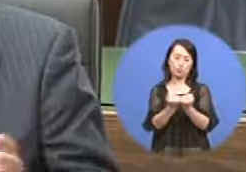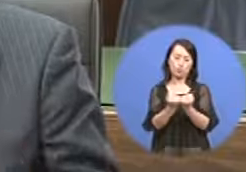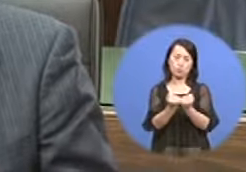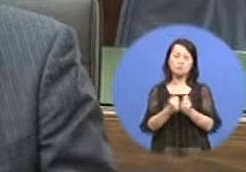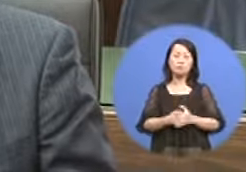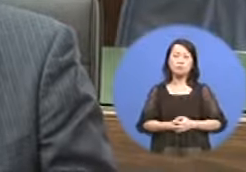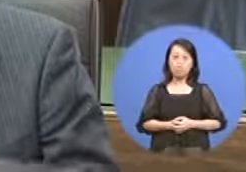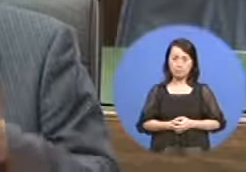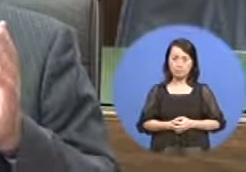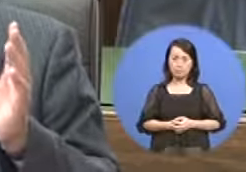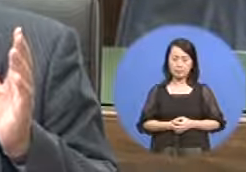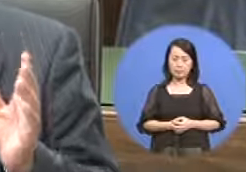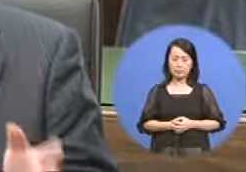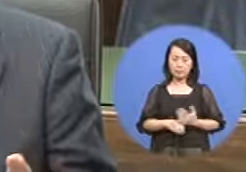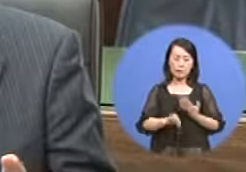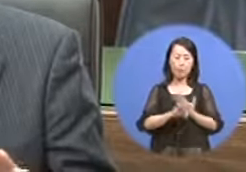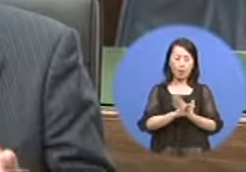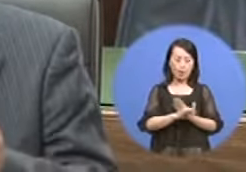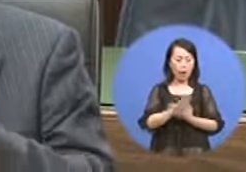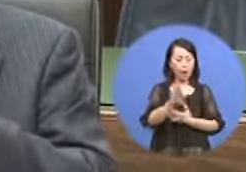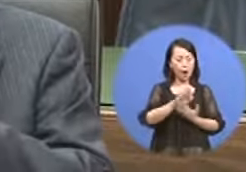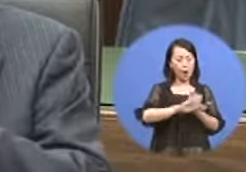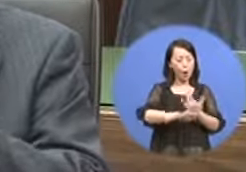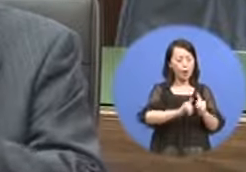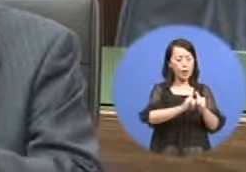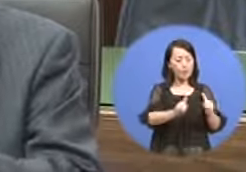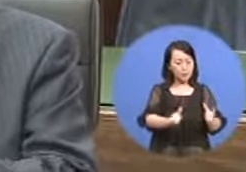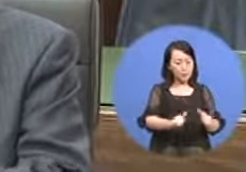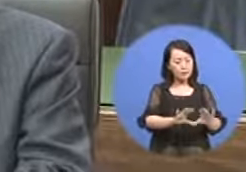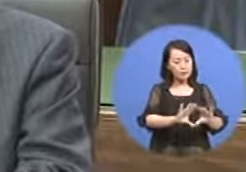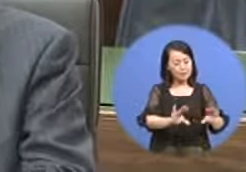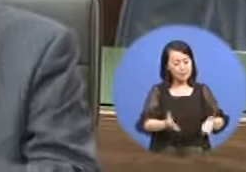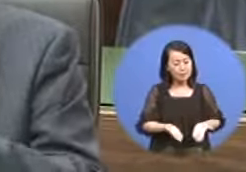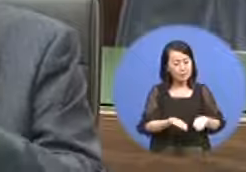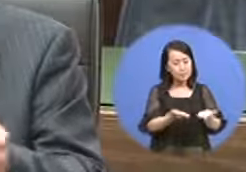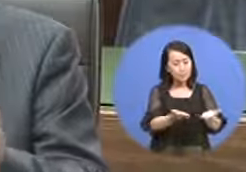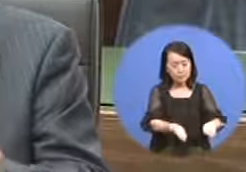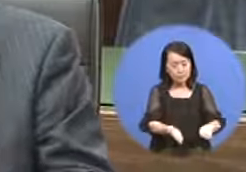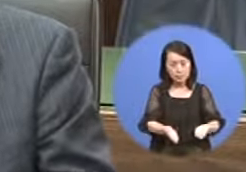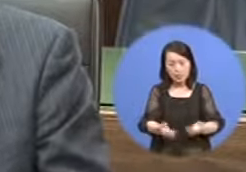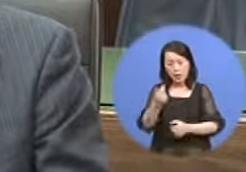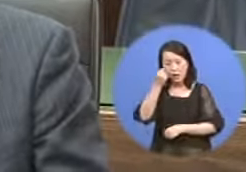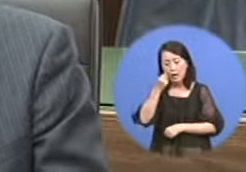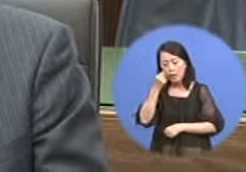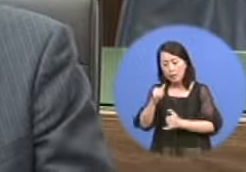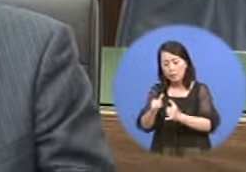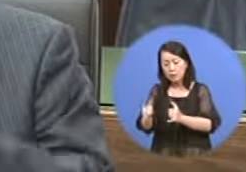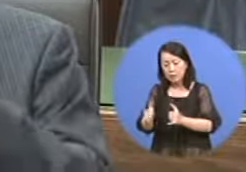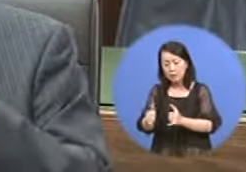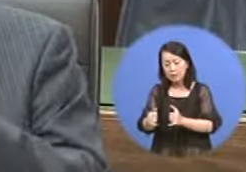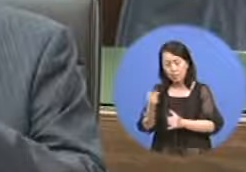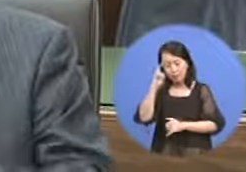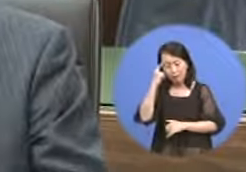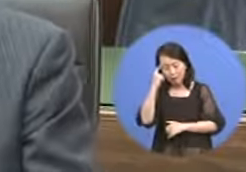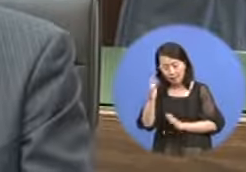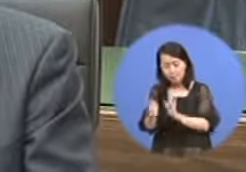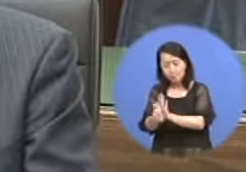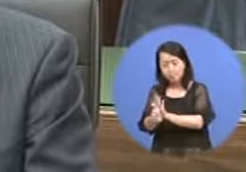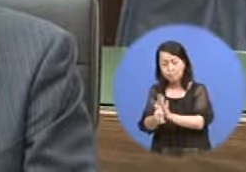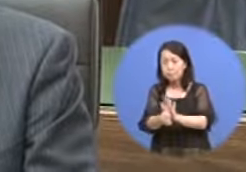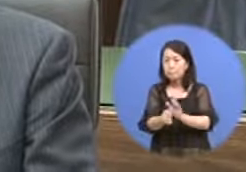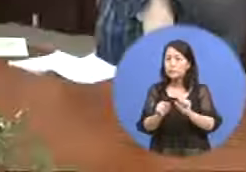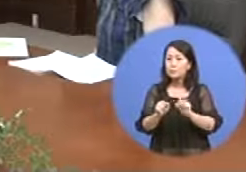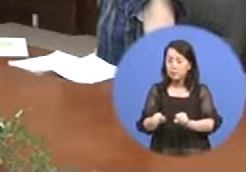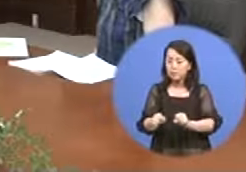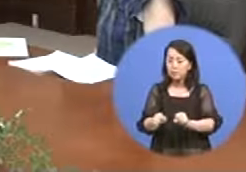には人に優しくしなきゃいけない、 はい、 かわいそうな人を思いやれそういうようなことはですね先生がきちんと教えるんです